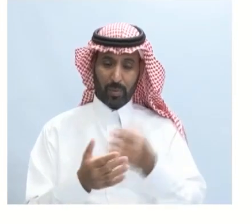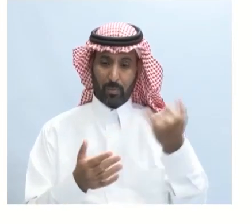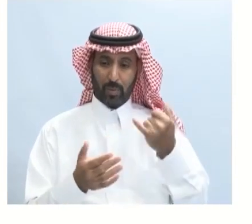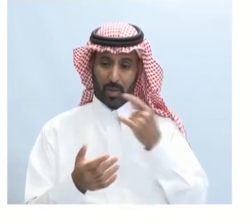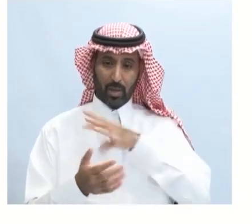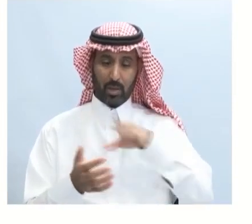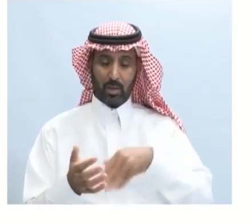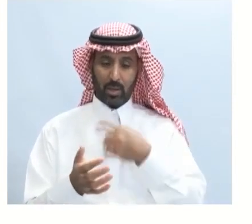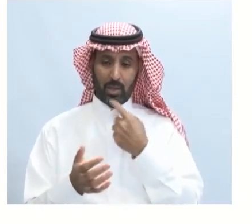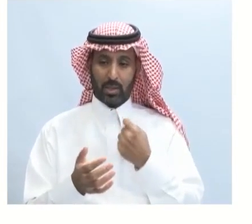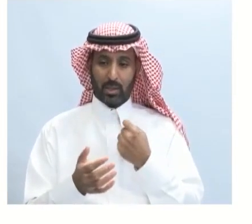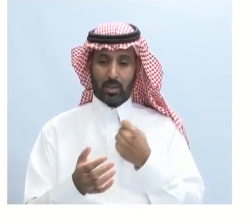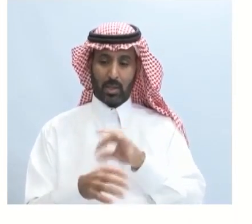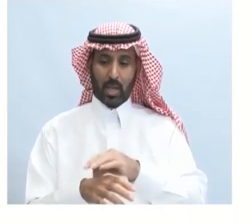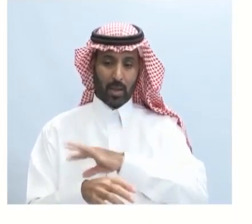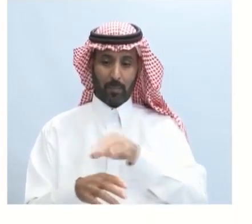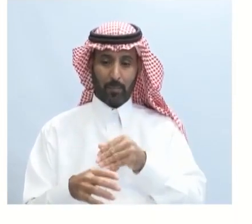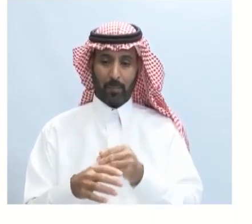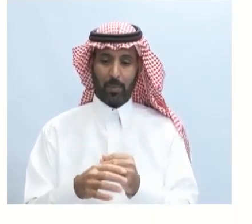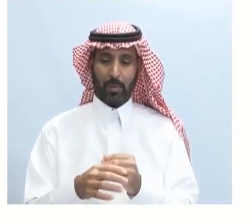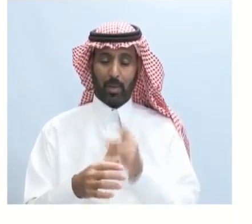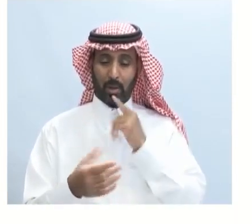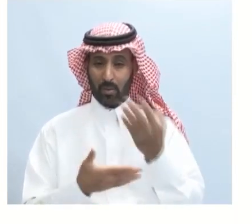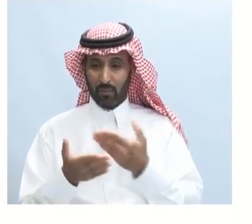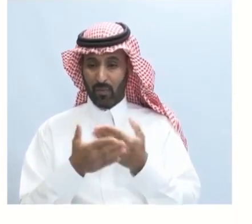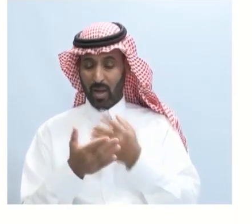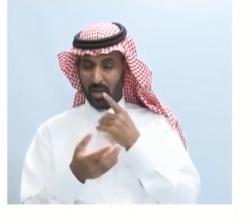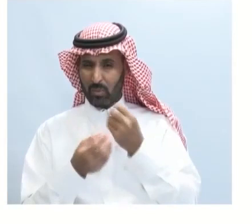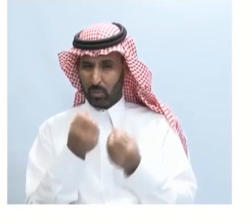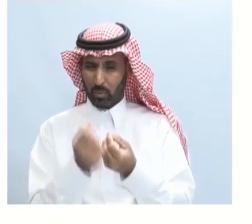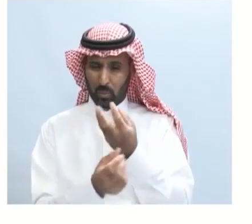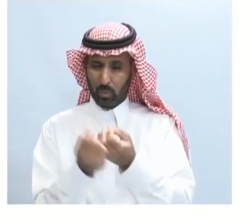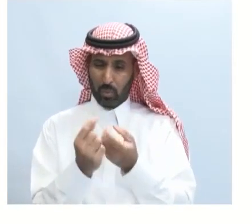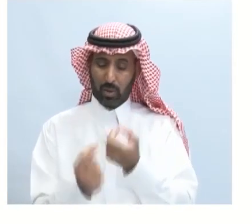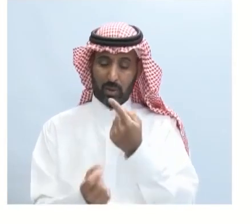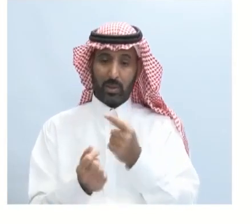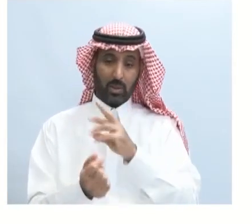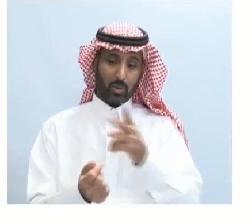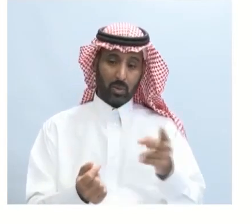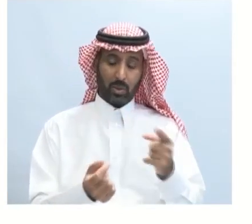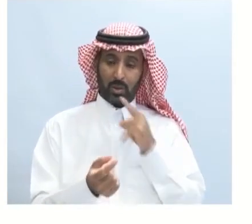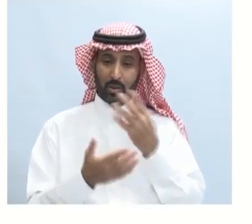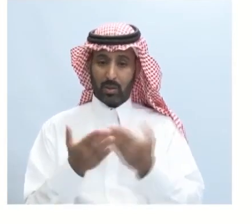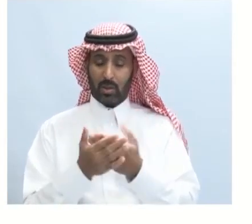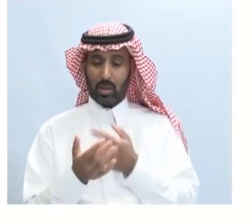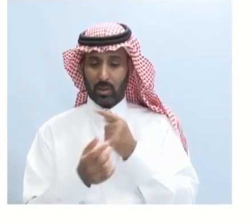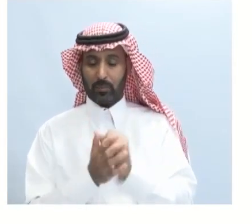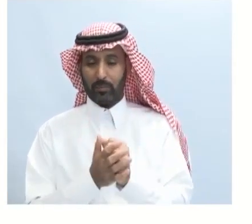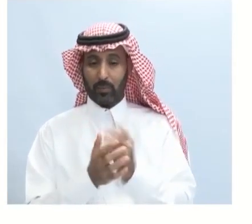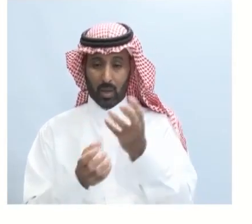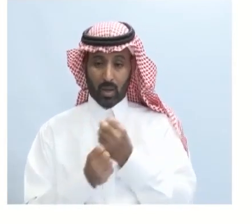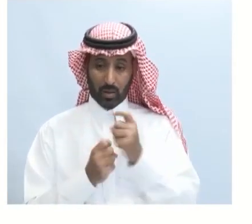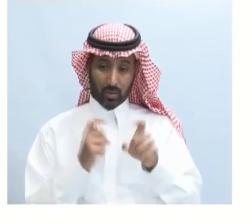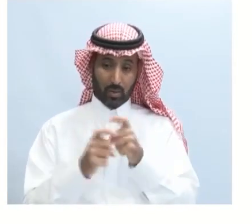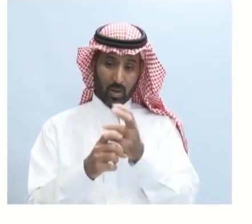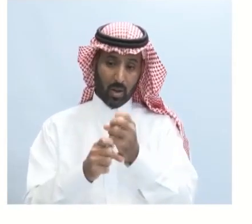لكائنات الحيه بالنسبه لتفاعلات الاحتراق تفاعلات الاحتراق هي نوع من انواع تفاعلات الاكسده والاختزال